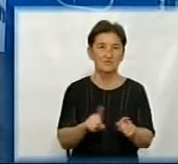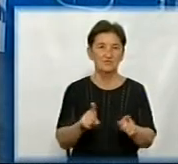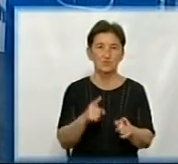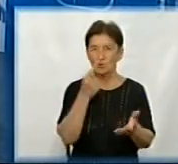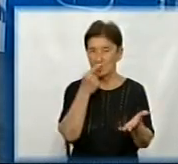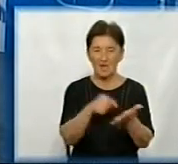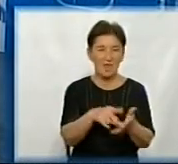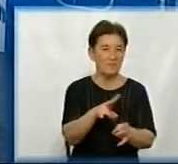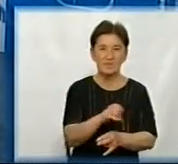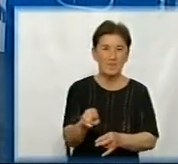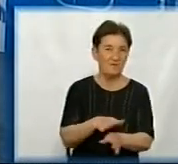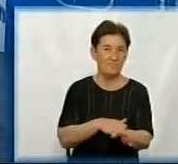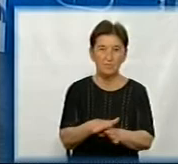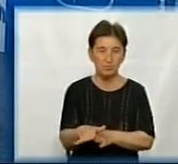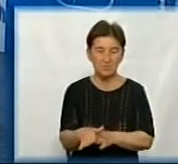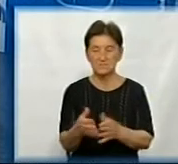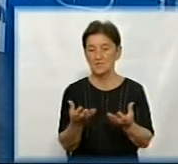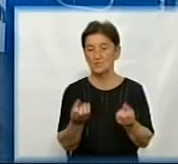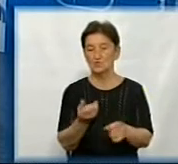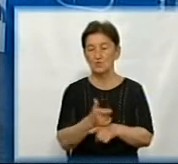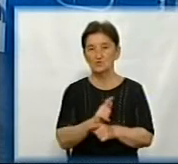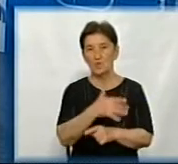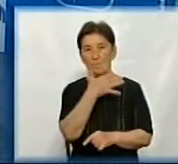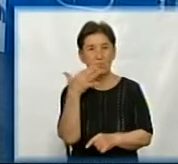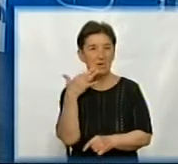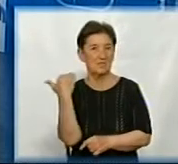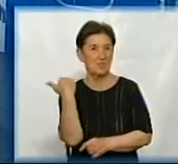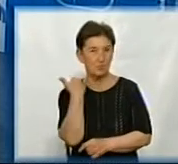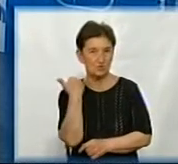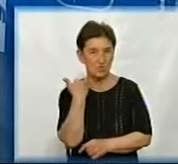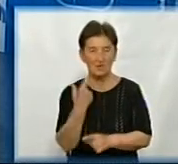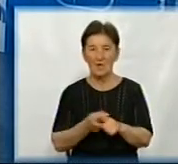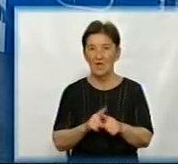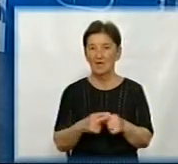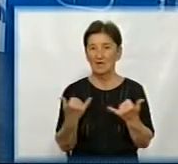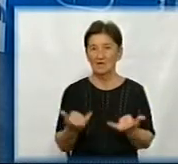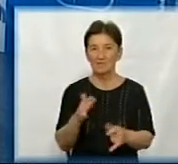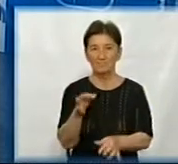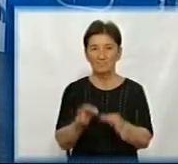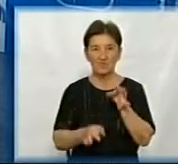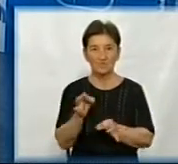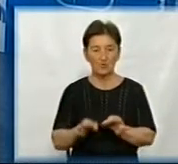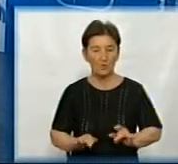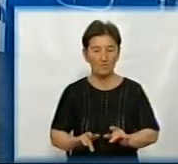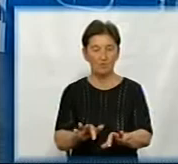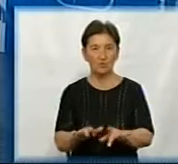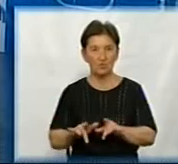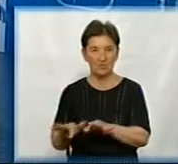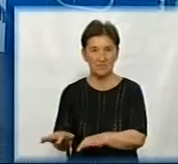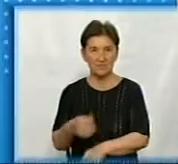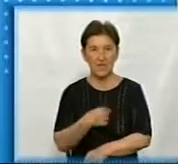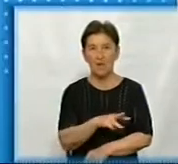не відбулися. Але ще дуже багато боржників, які на даний час, ми також в судових процесах, ми